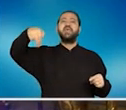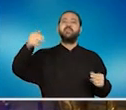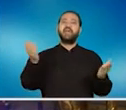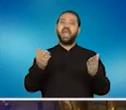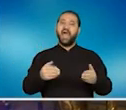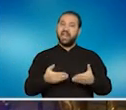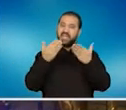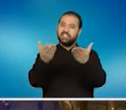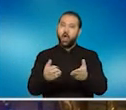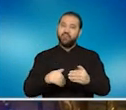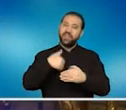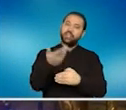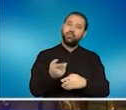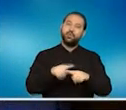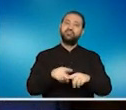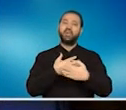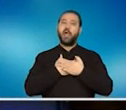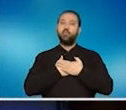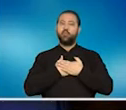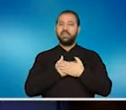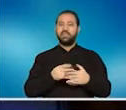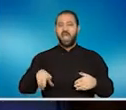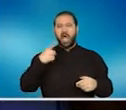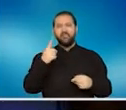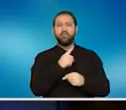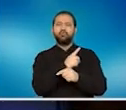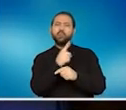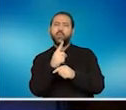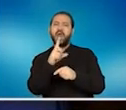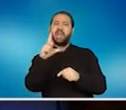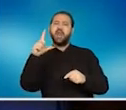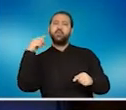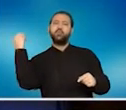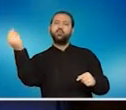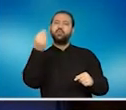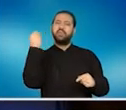după moartea sa. Deci a fost o lucrare